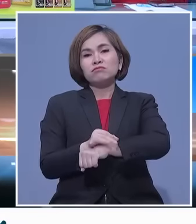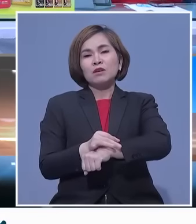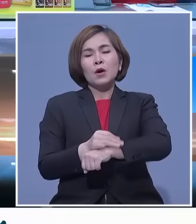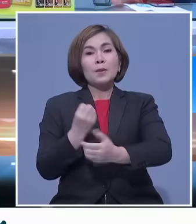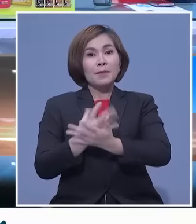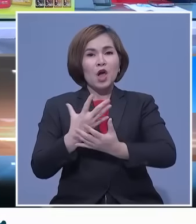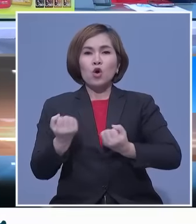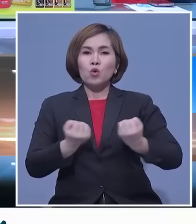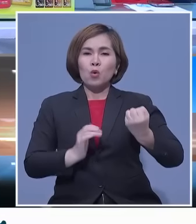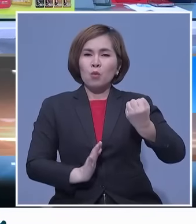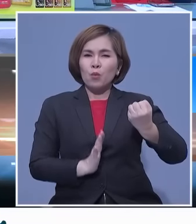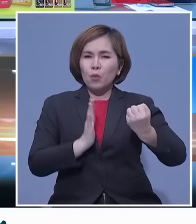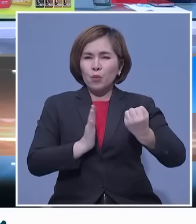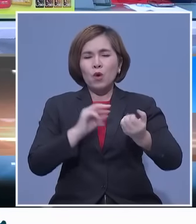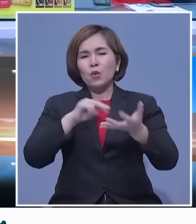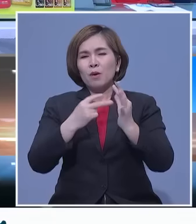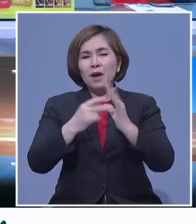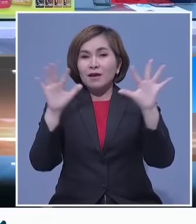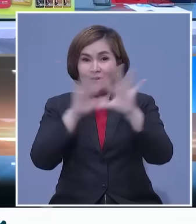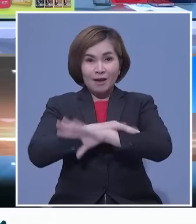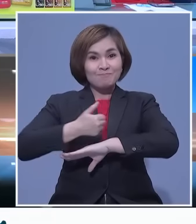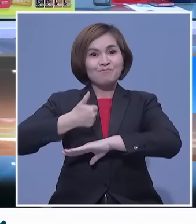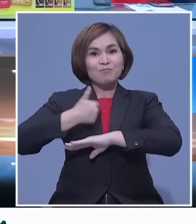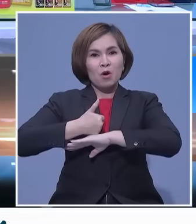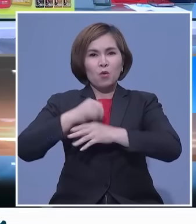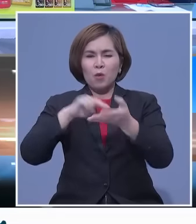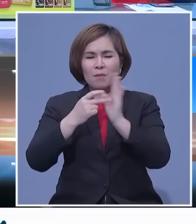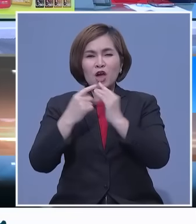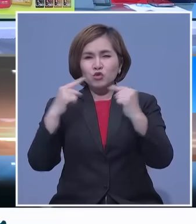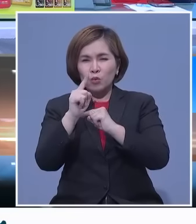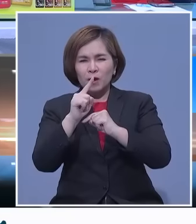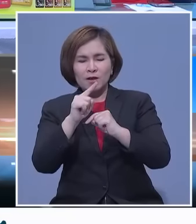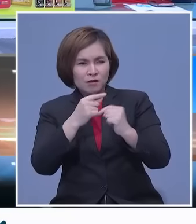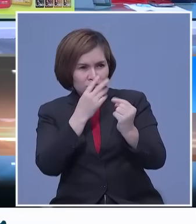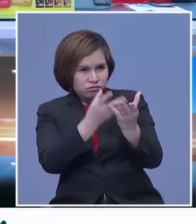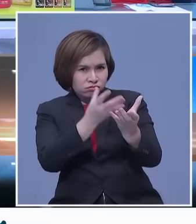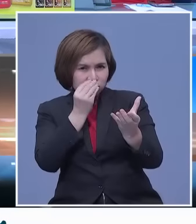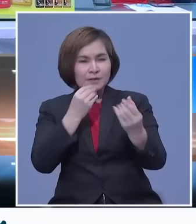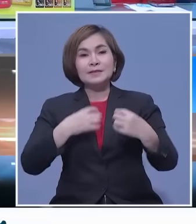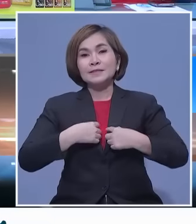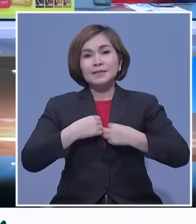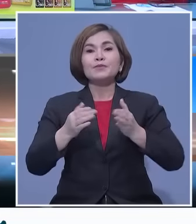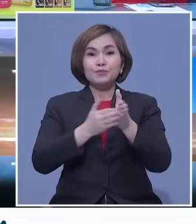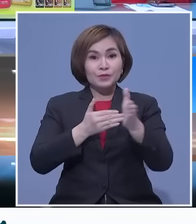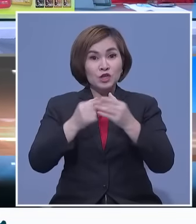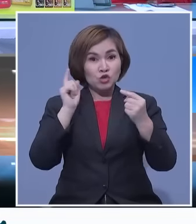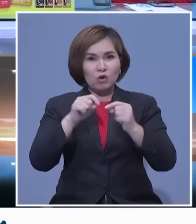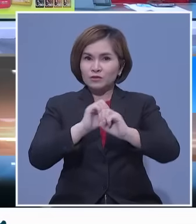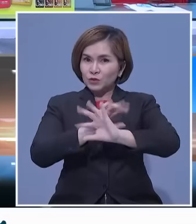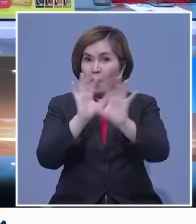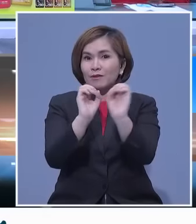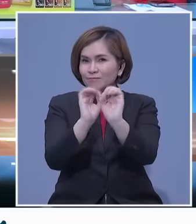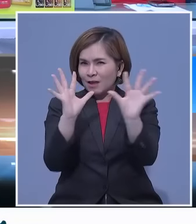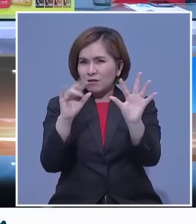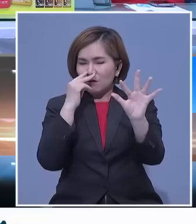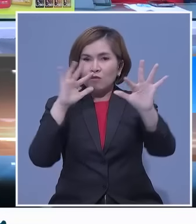หน่อยรถหรูซะหน่อยนะเป็นบอสได้เลยมีการสร้างโปรไฟล์ขึ้นมาแบบนี้ใช่สร้างโปรไฟล์แม้กระทั่งสีเสื้อที่ใส่เต้องสีมันฉูดชา